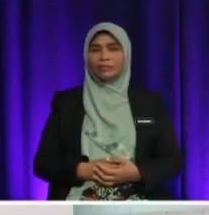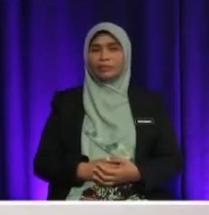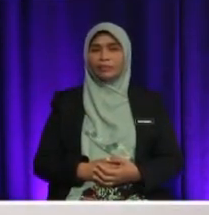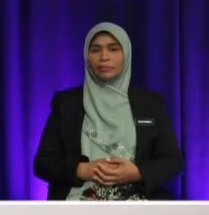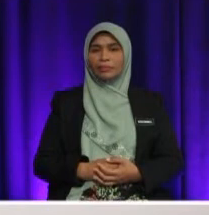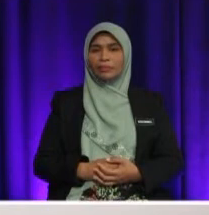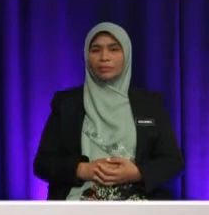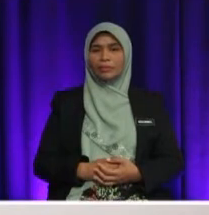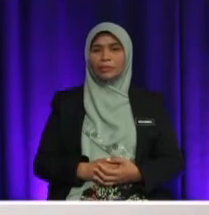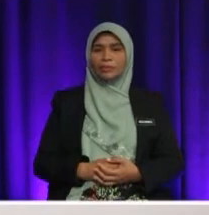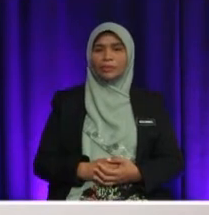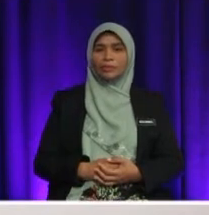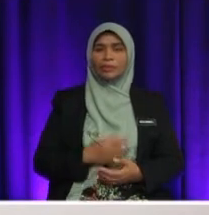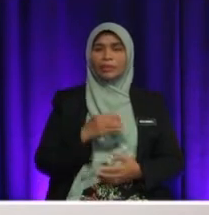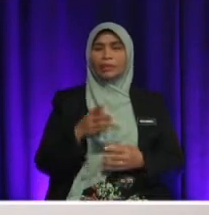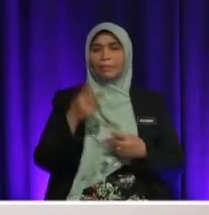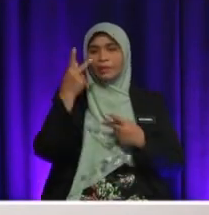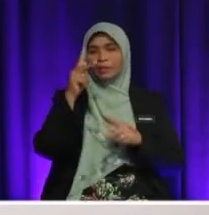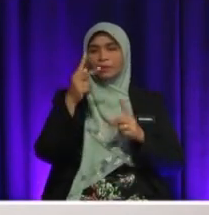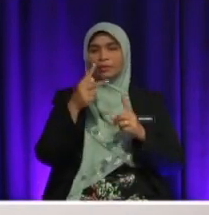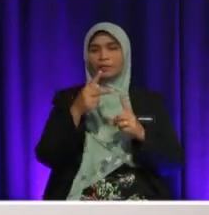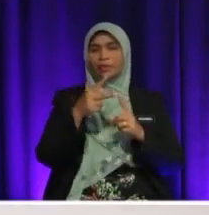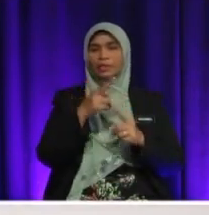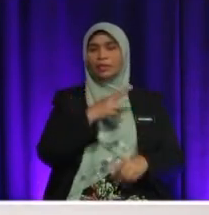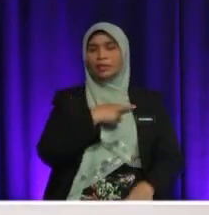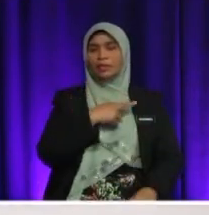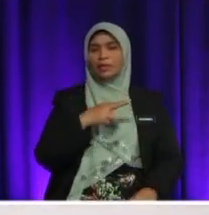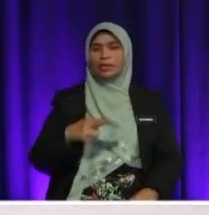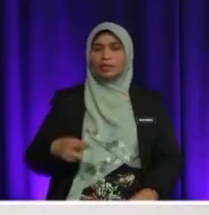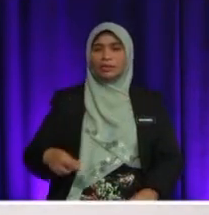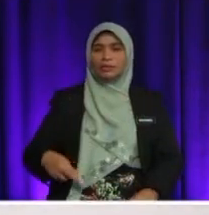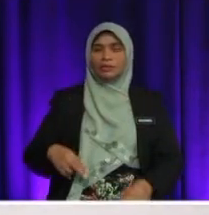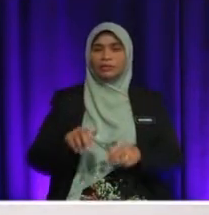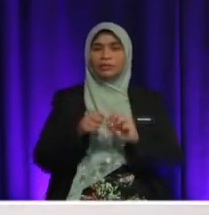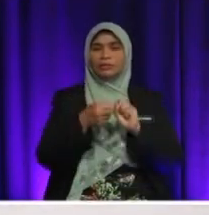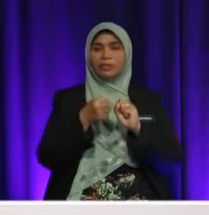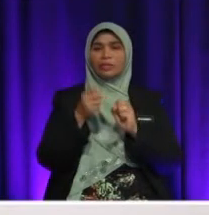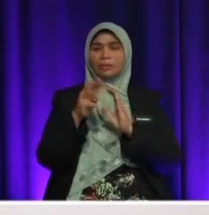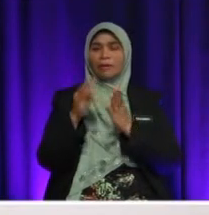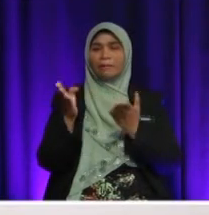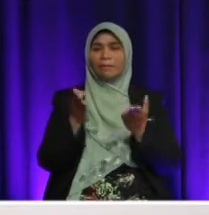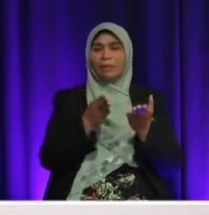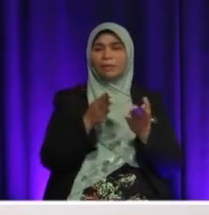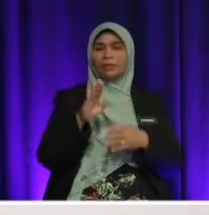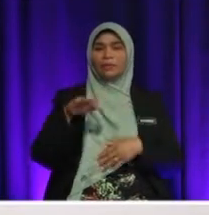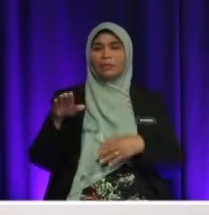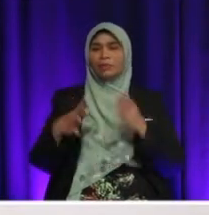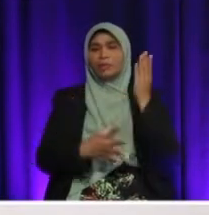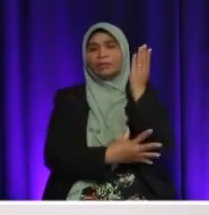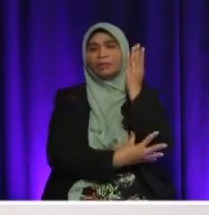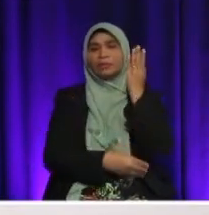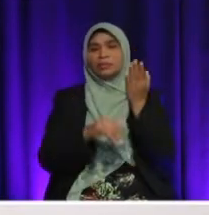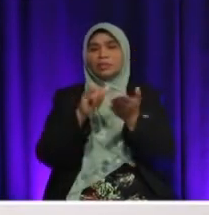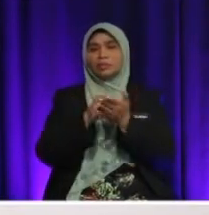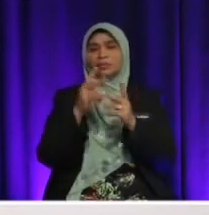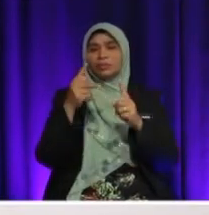akhirnya patuh kepada arahan aja supaya membawa budak miskin ke